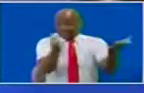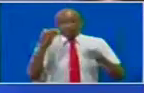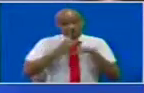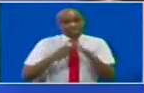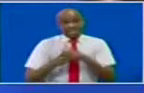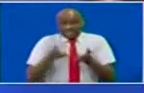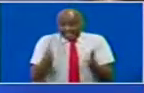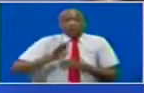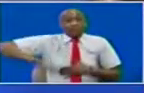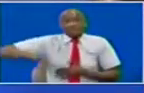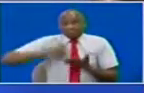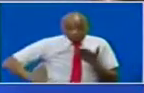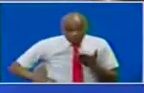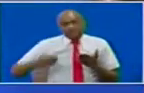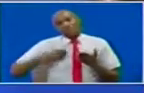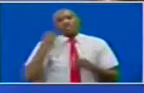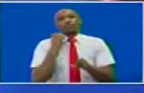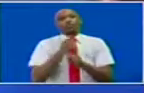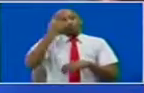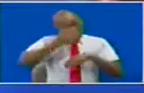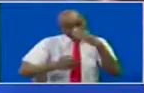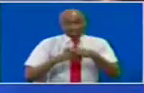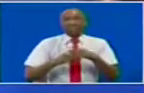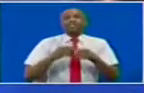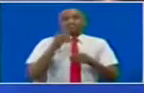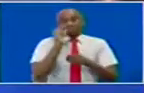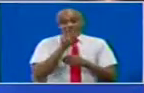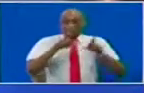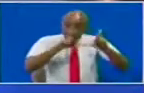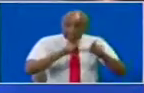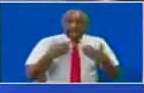All that we'll now require to do is to have title to those pieces of land and build courts.